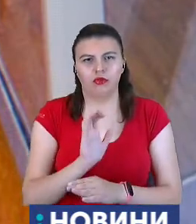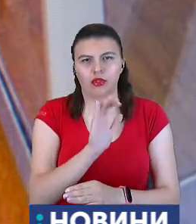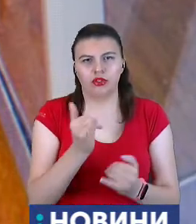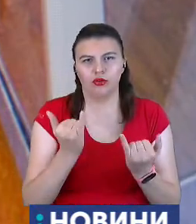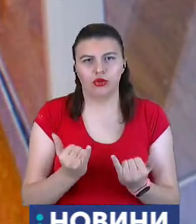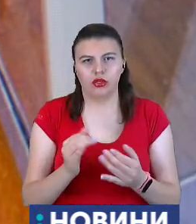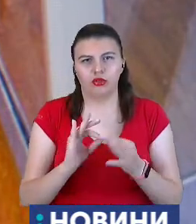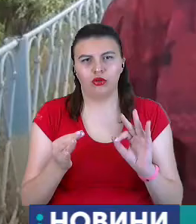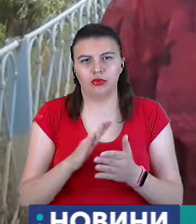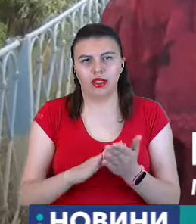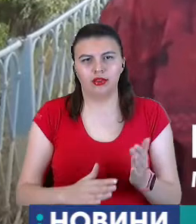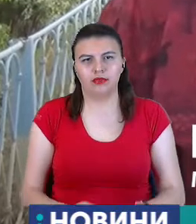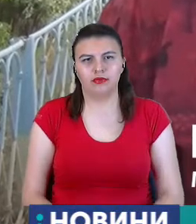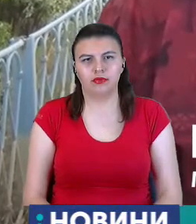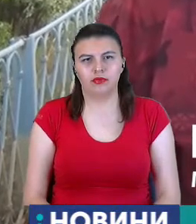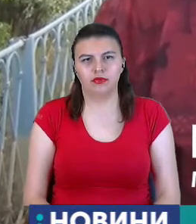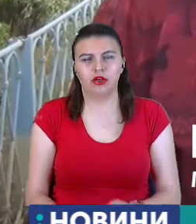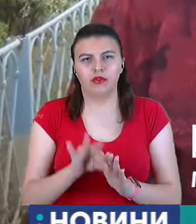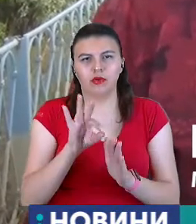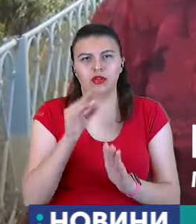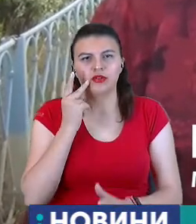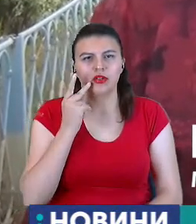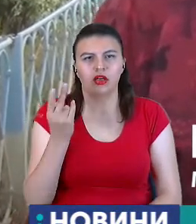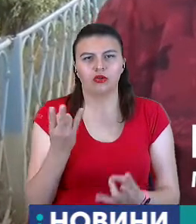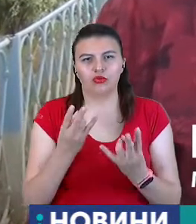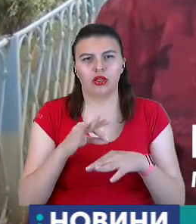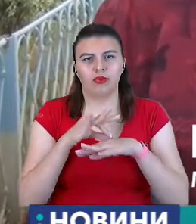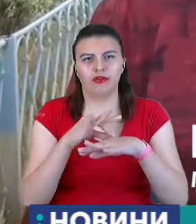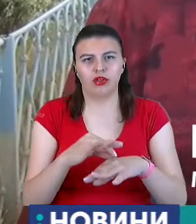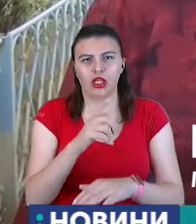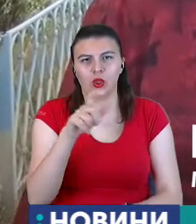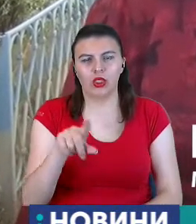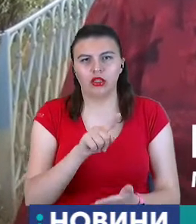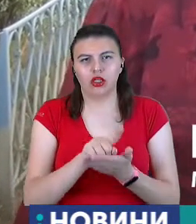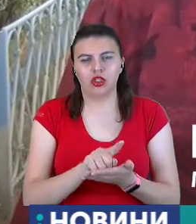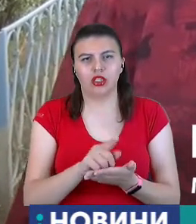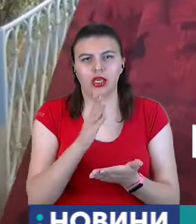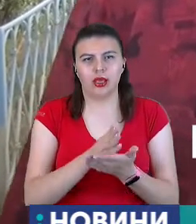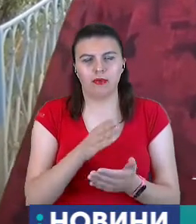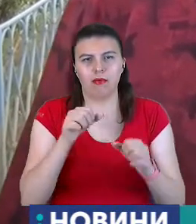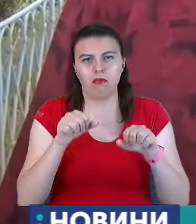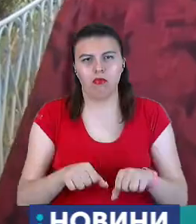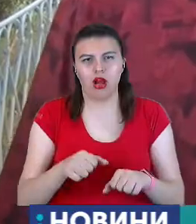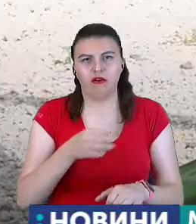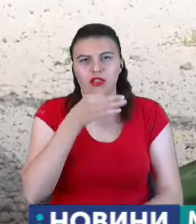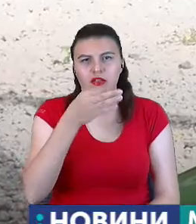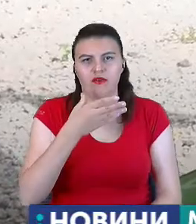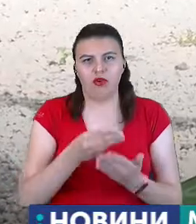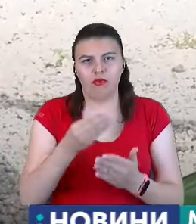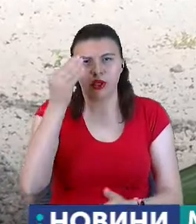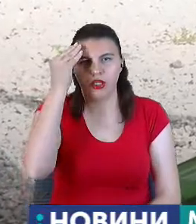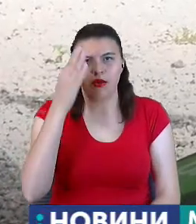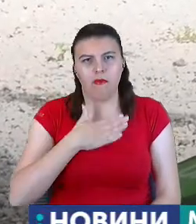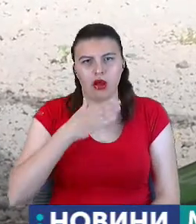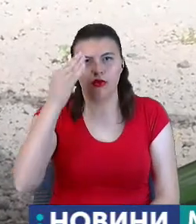Подробиці далі. Вибори завжди потрібно проводити. Люди повинні мати право висловити своє мнення. Моє